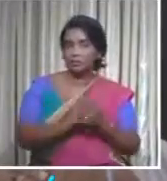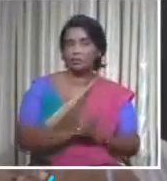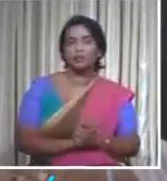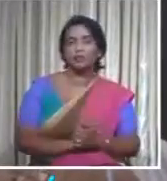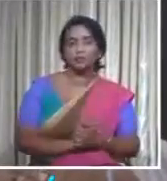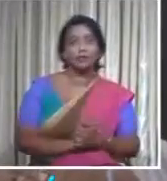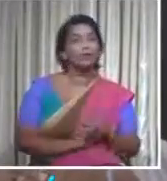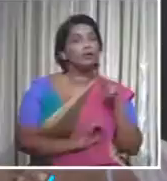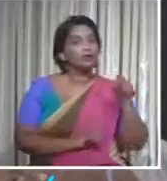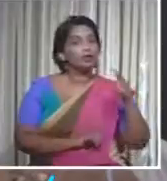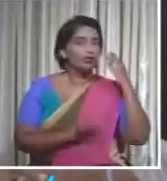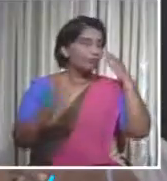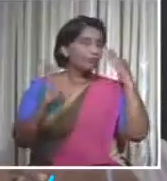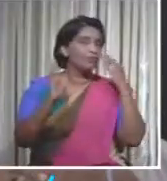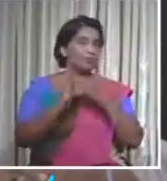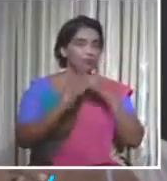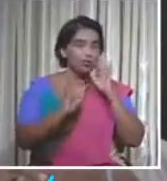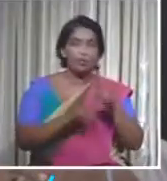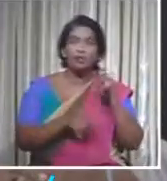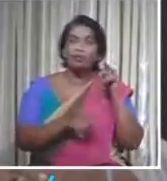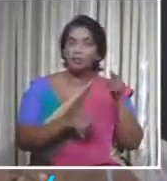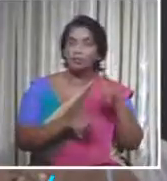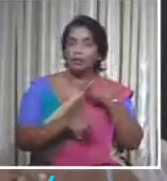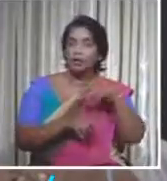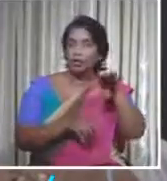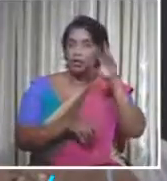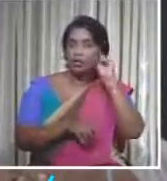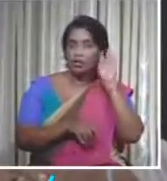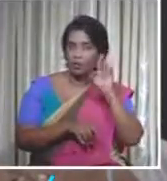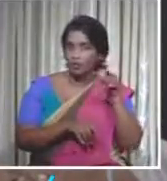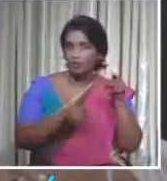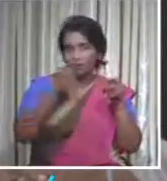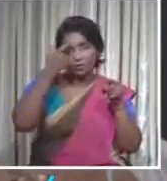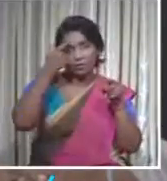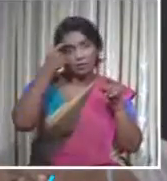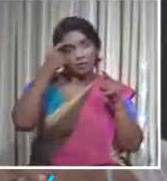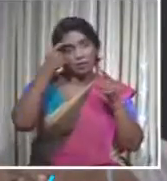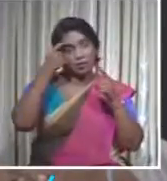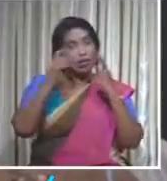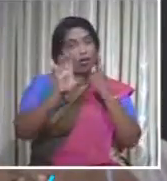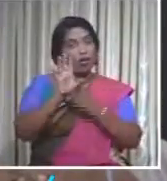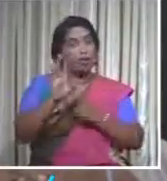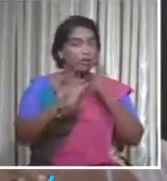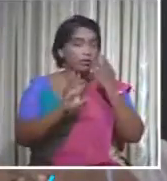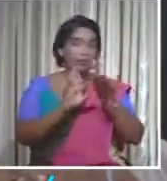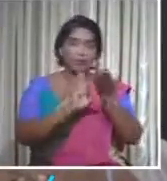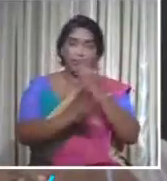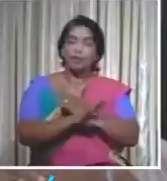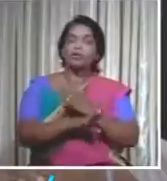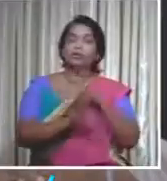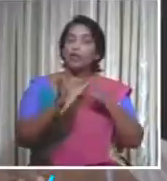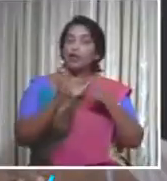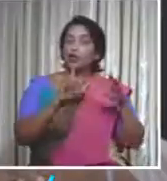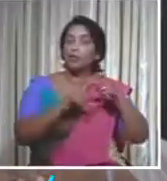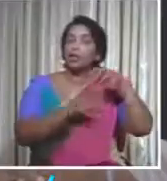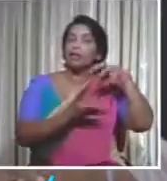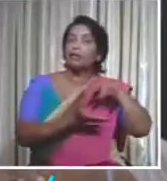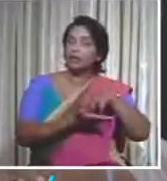उपयोग विंगिकोल आयरम मुपा अनुराधपुर आलय